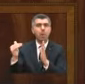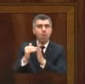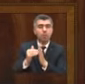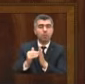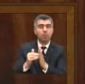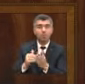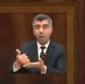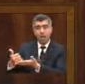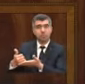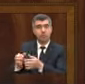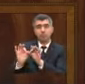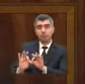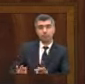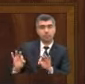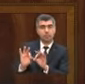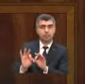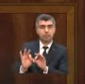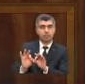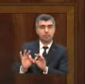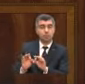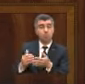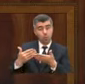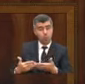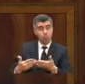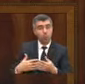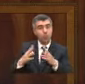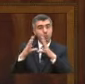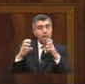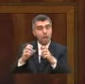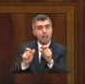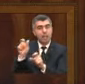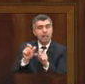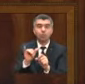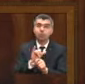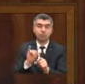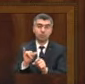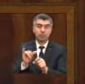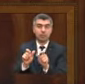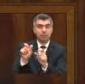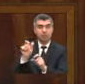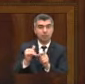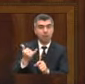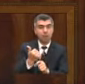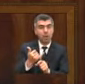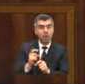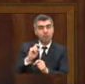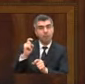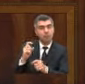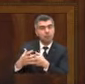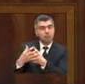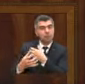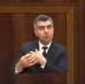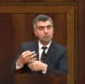الخدمات ما كاين والو. اليوم خصنا تشرحوا لنا شنو هي الخدمه اللي غادي تقدم لهذا المواطن في هذه الكوتيزاسيون اللي غادي